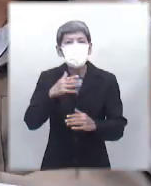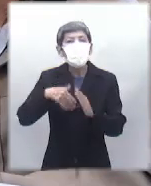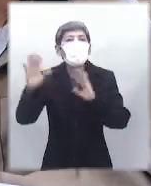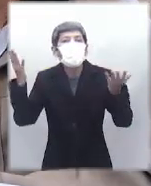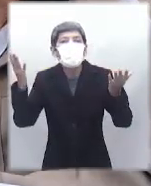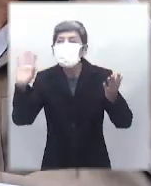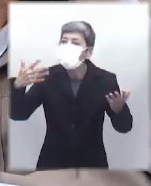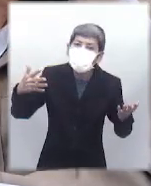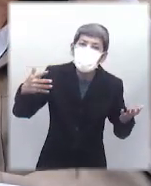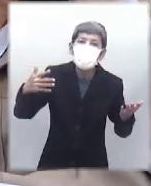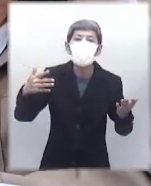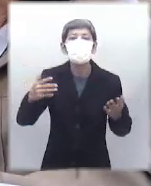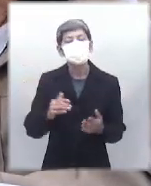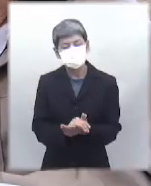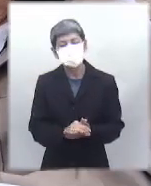เลย